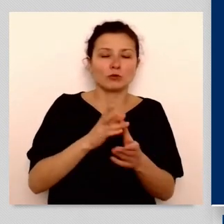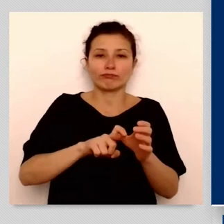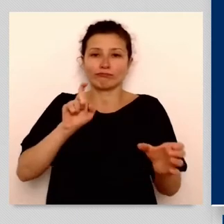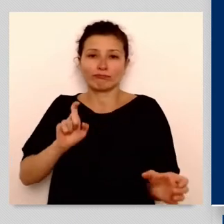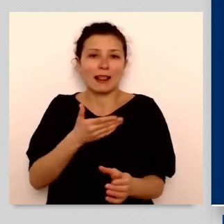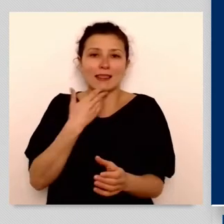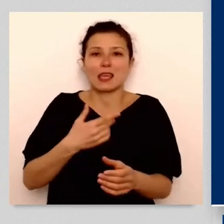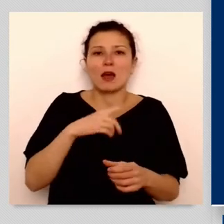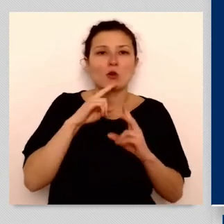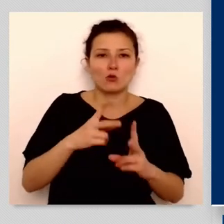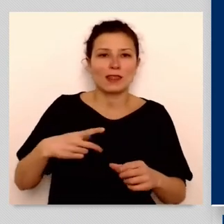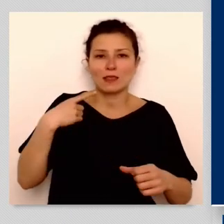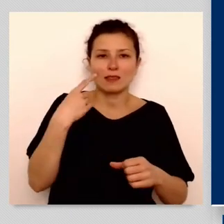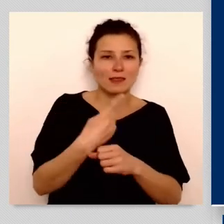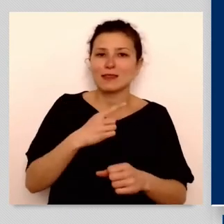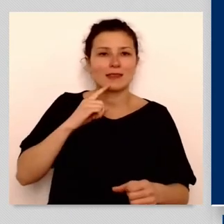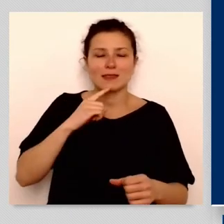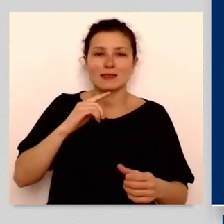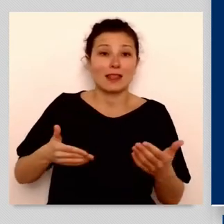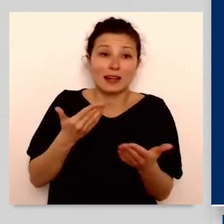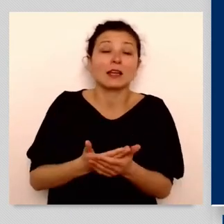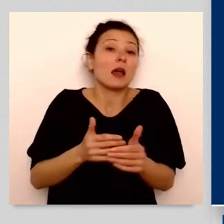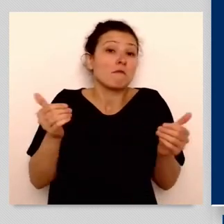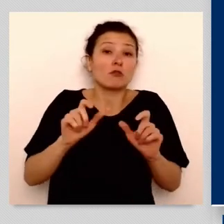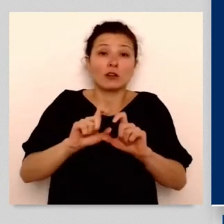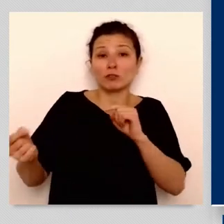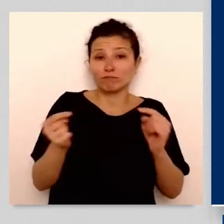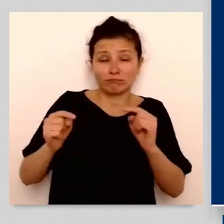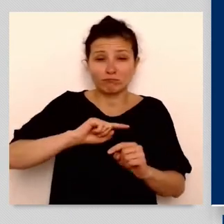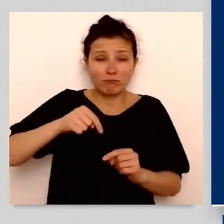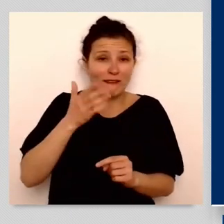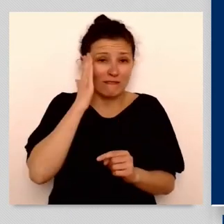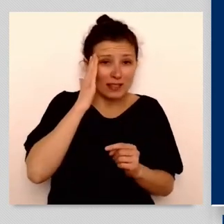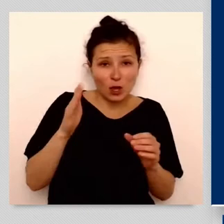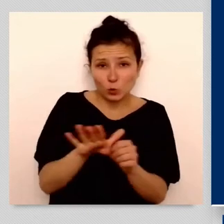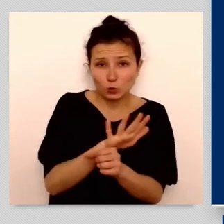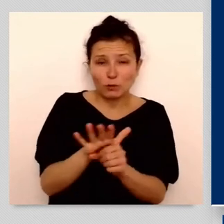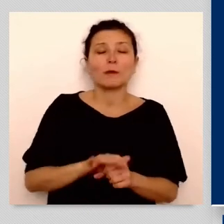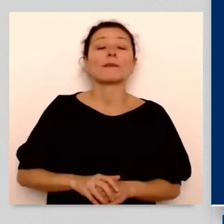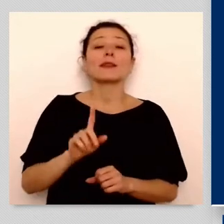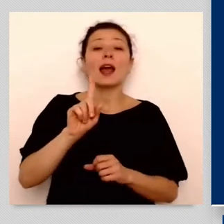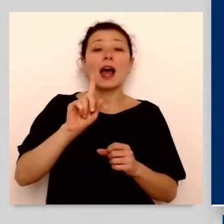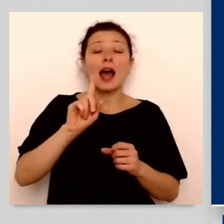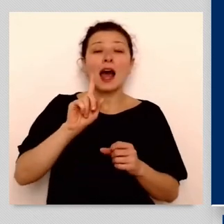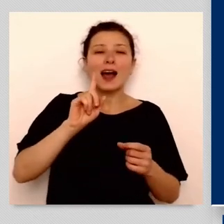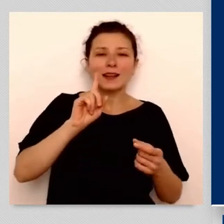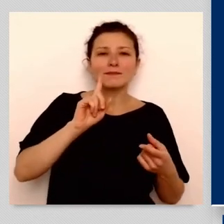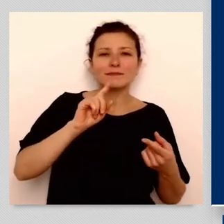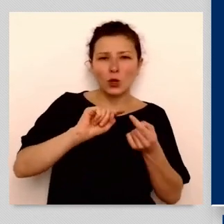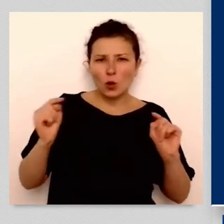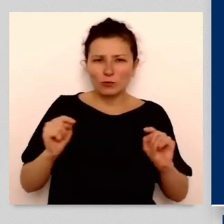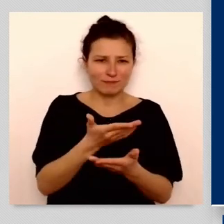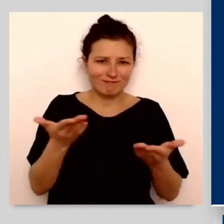są niejednoznaczne. Być może w czasie tej debaty uzupełnimy tę wiedzę, ale w każdym razie kontekst, jak Państwo widzicie,